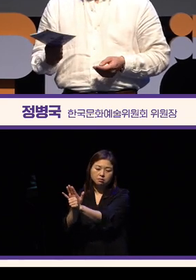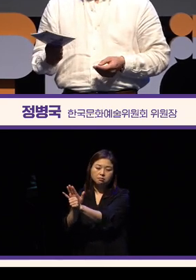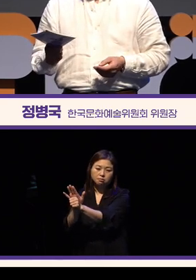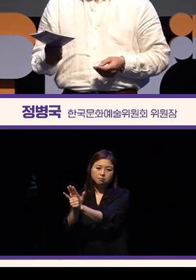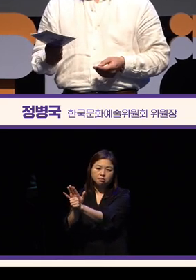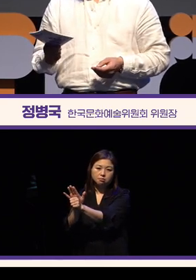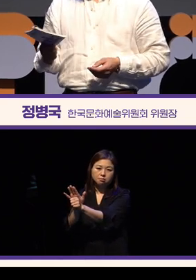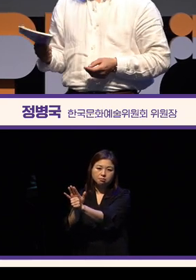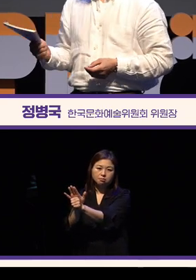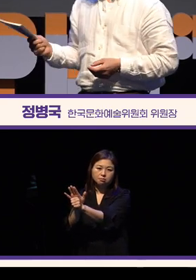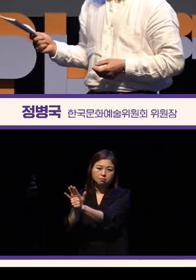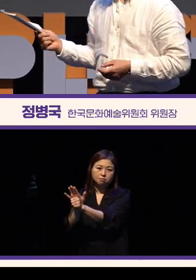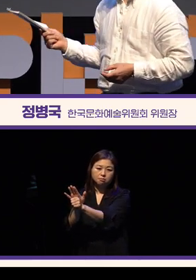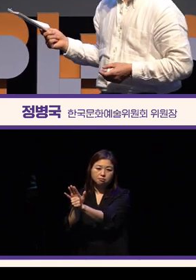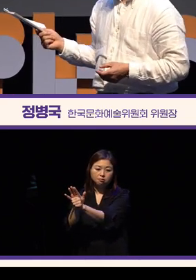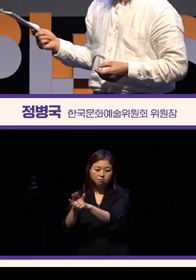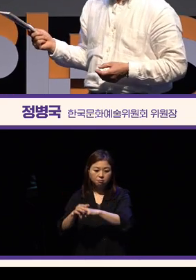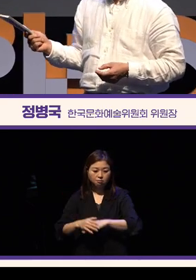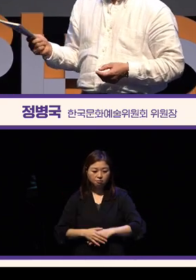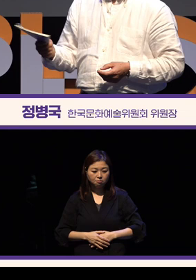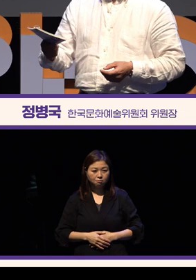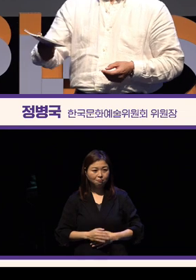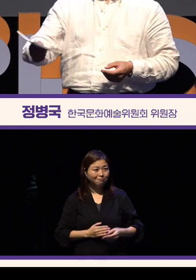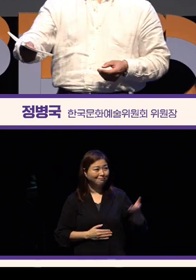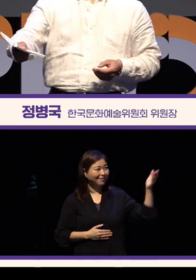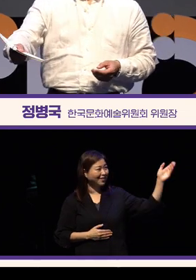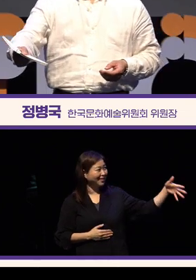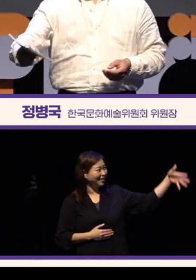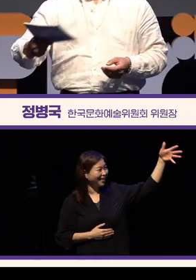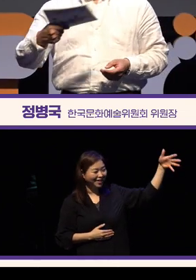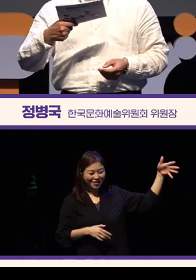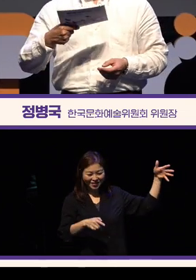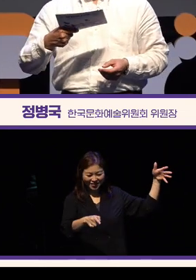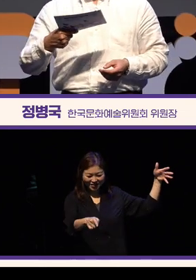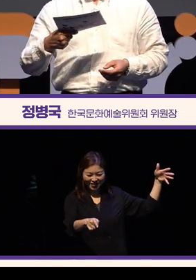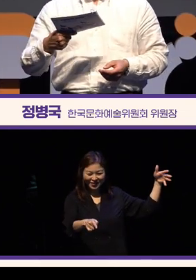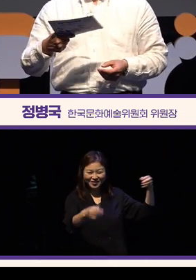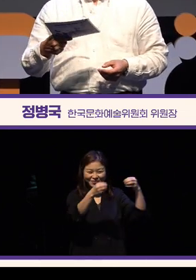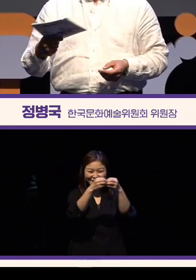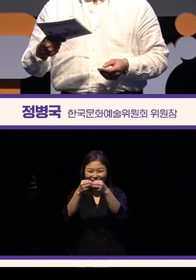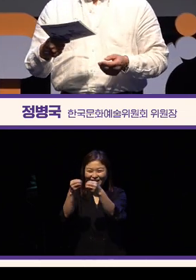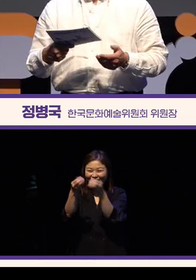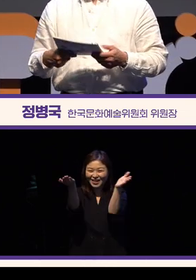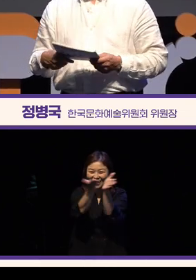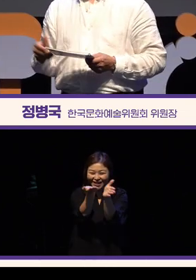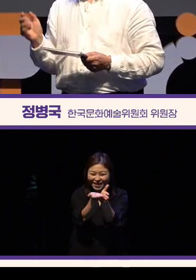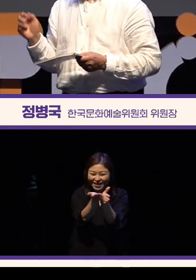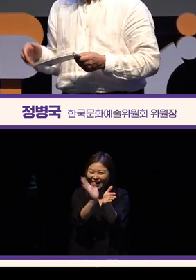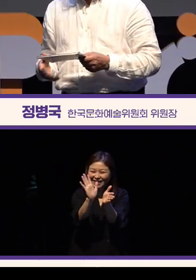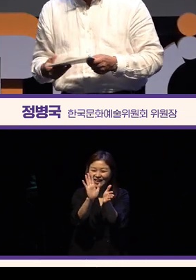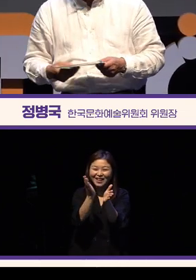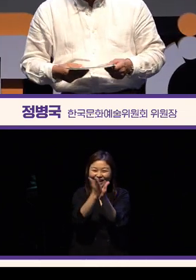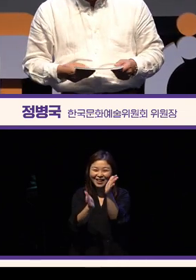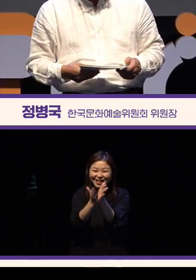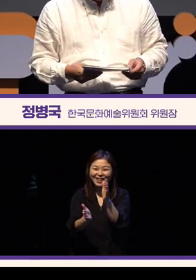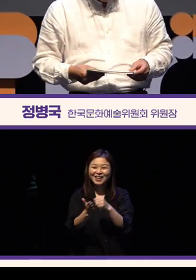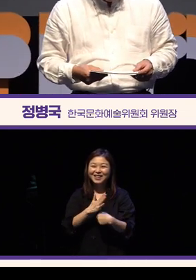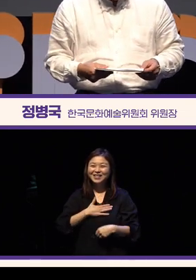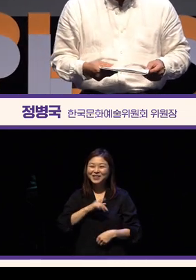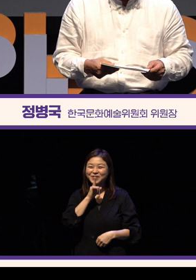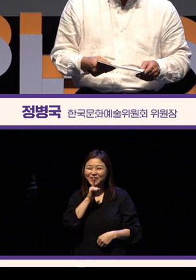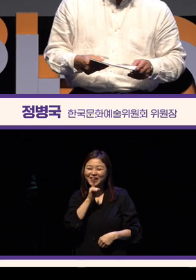이게 저하고 잘 안 맞아요. 제가 이 프롬프트하고 이걸 같이 보는데 잘 안 맞아요. 제 방식대로 하겠습니다.